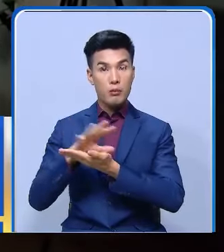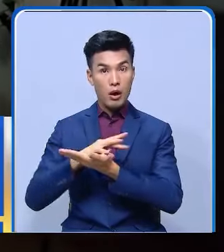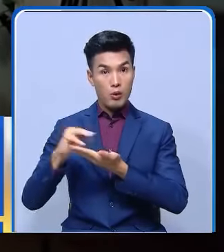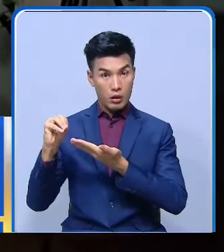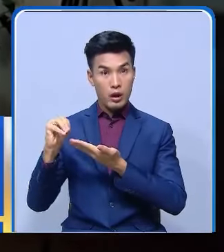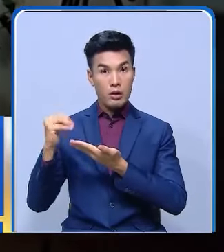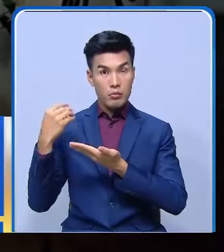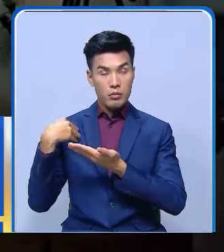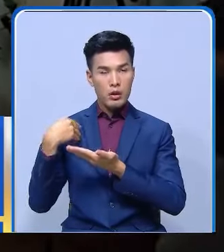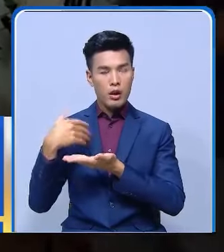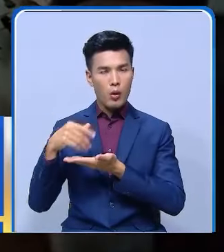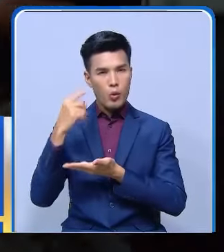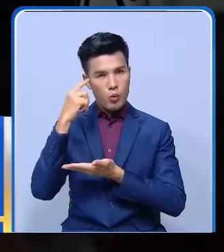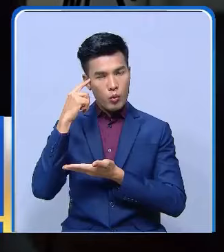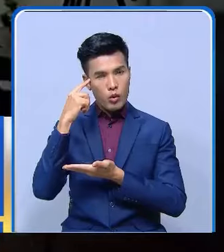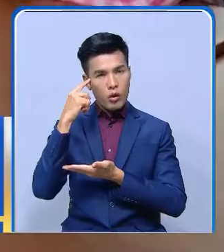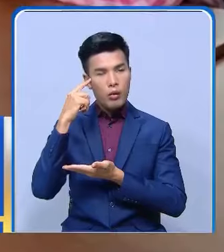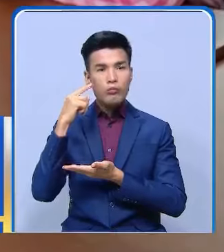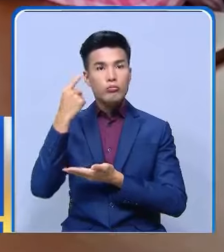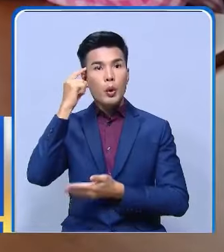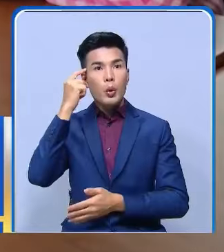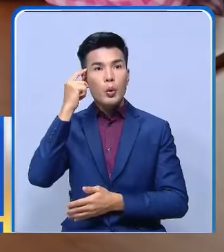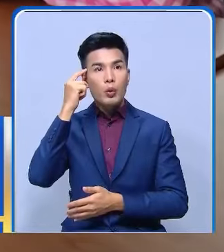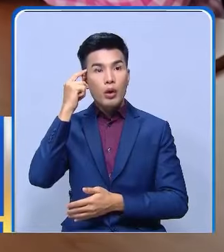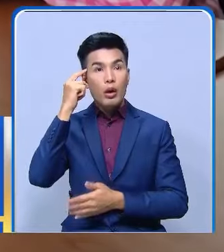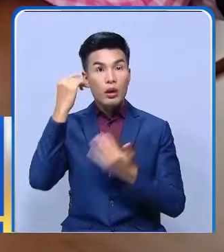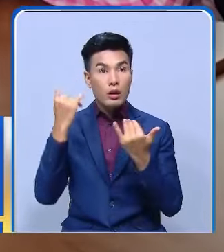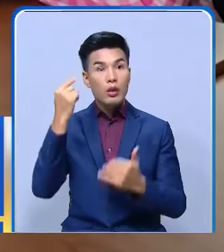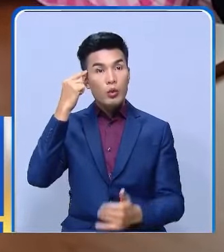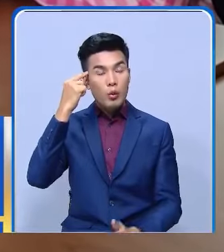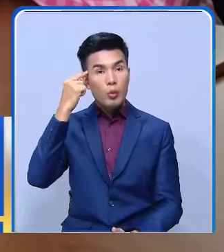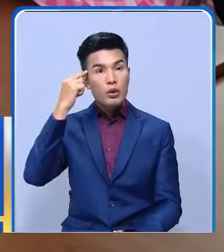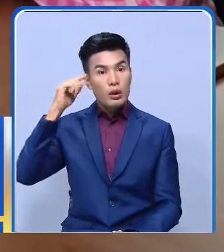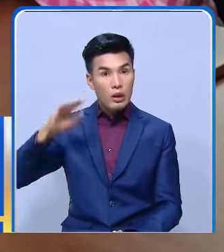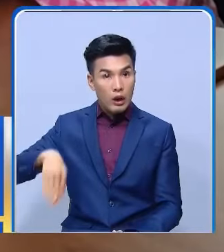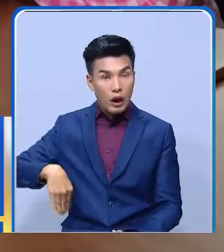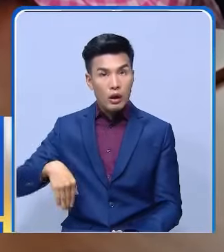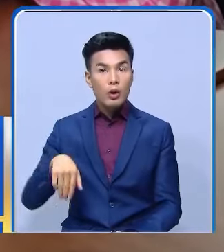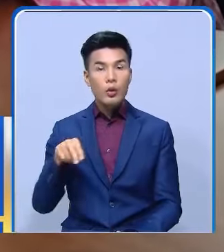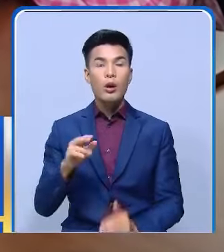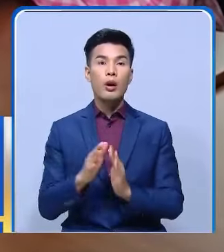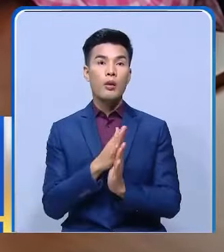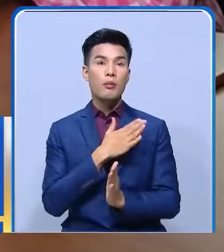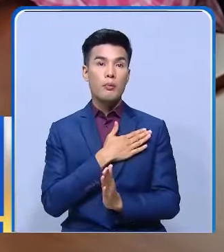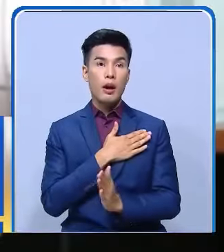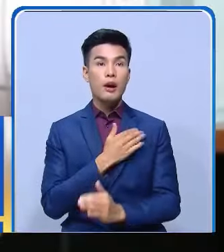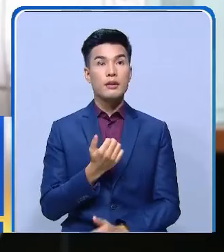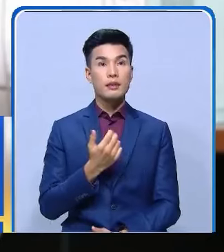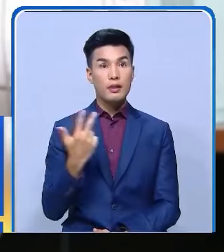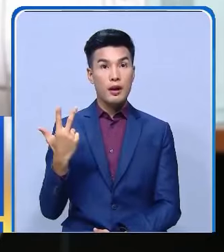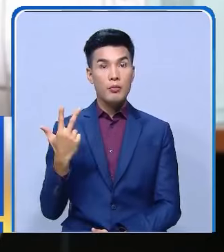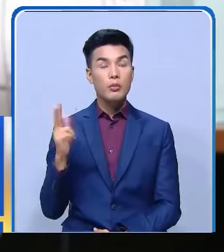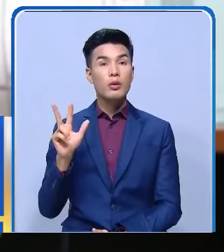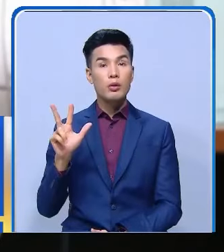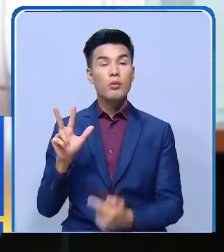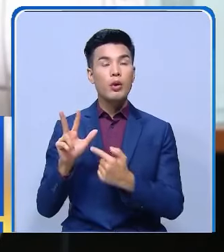ยืนยันว่าไม่เคยรู้เรื่องดังกล่าวมาก่อนมารู้เรื่องภายหลังตรวจสอบพบว่าพระ3รูปที่ถ่ายภาพอะค่ะเป็นพระ